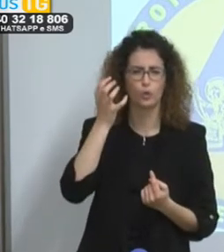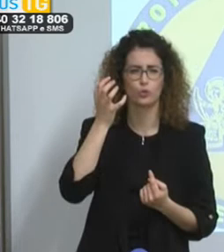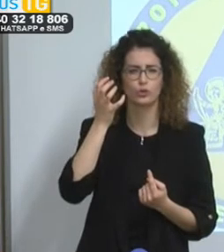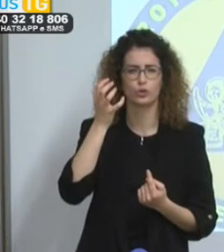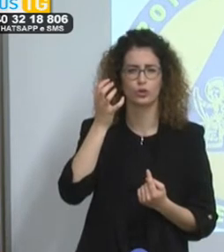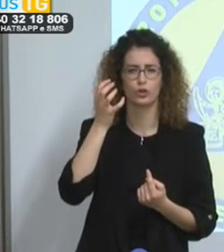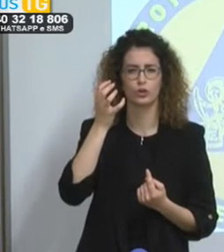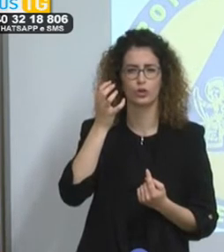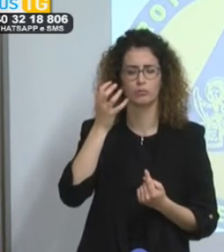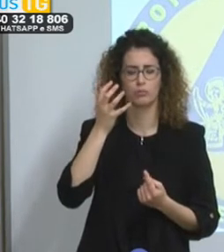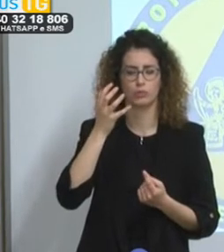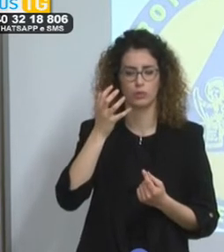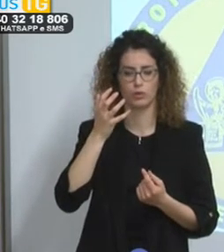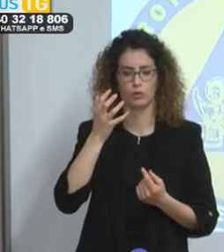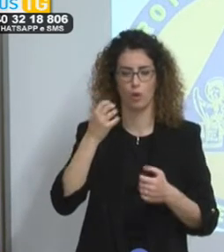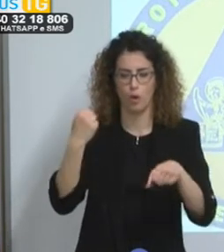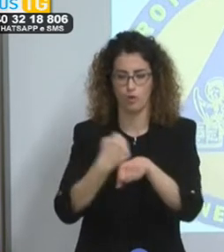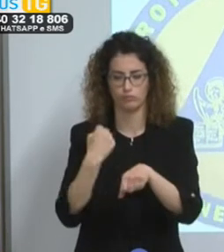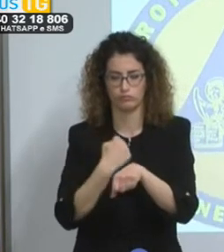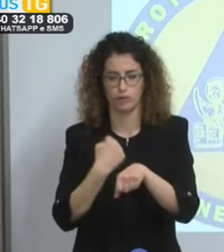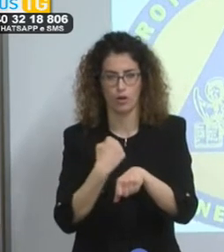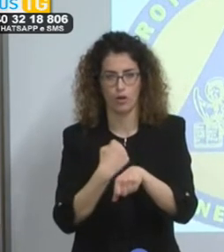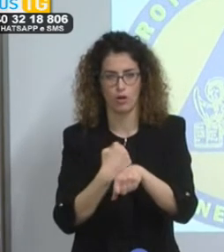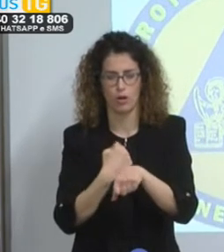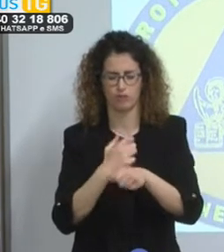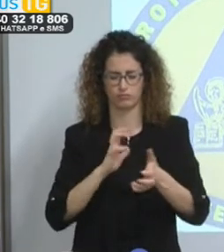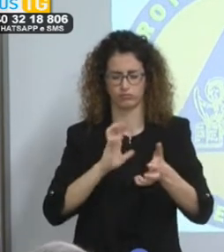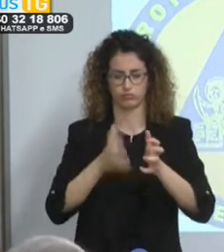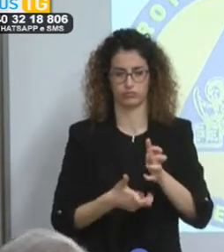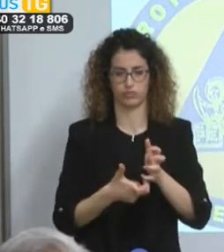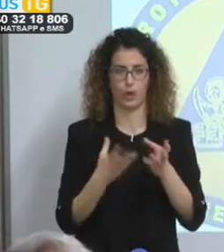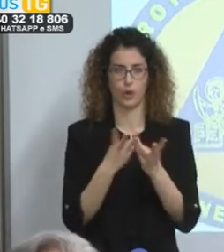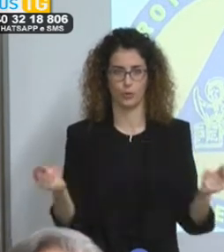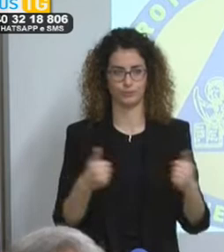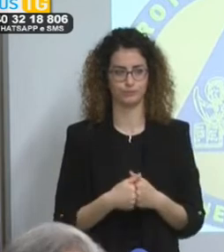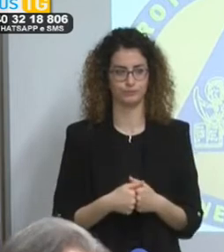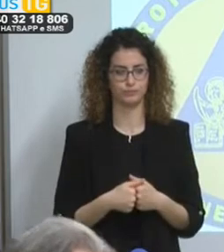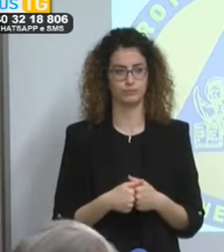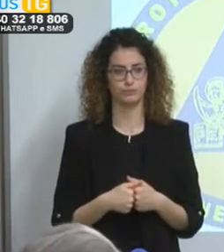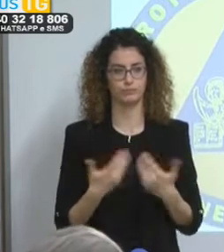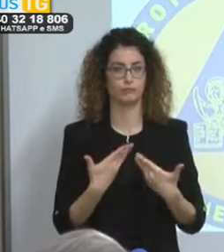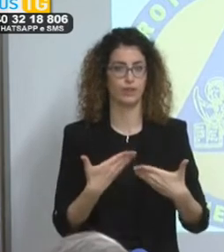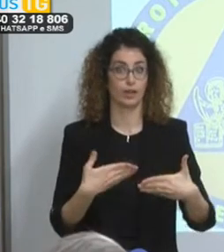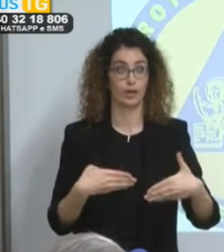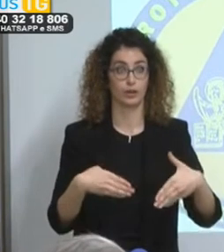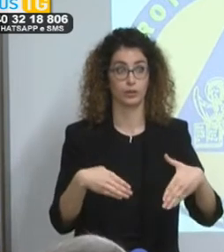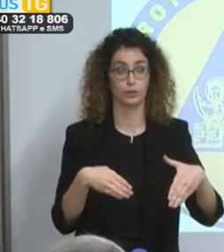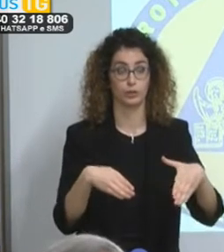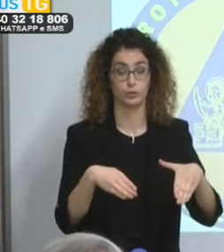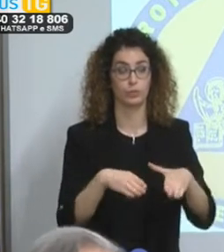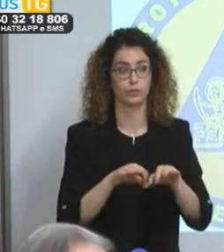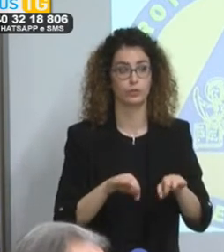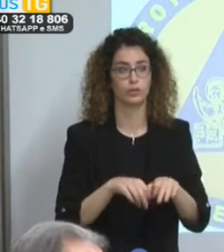della complessità del cantiere per l'evacuazione del materiale. Dai, se andiamo alla chiusura, ragazzi.